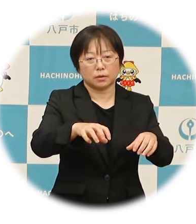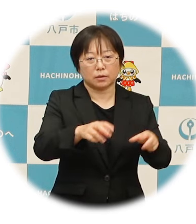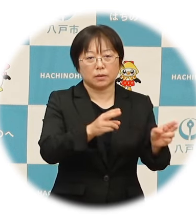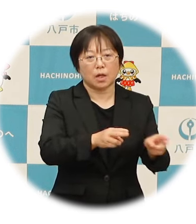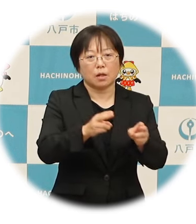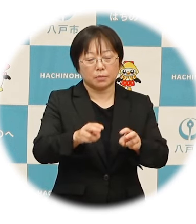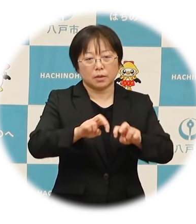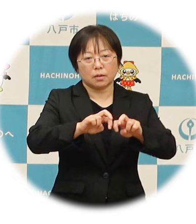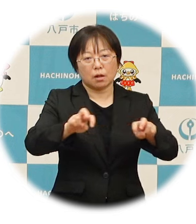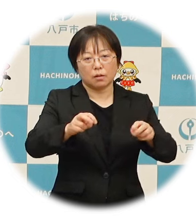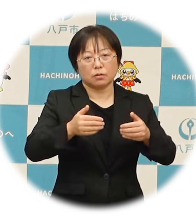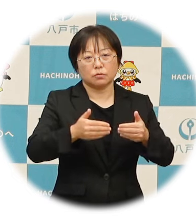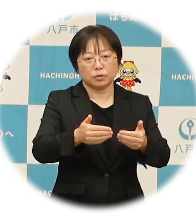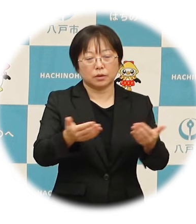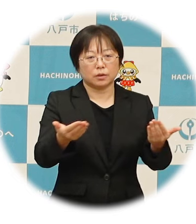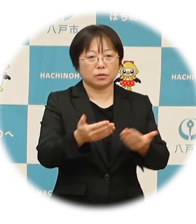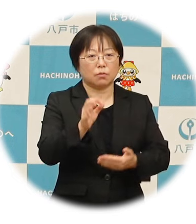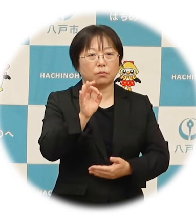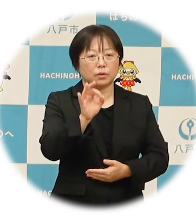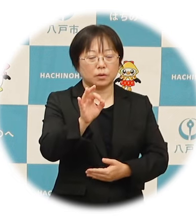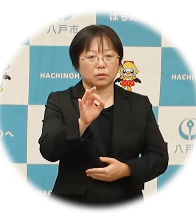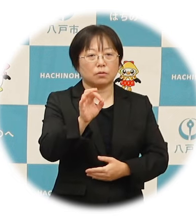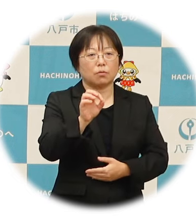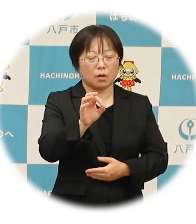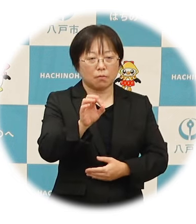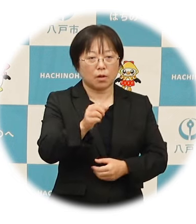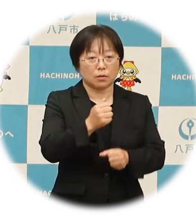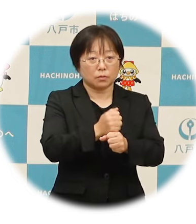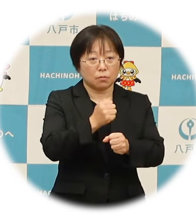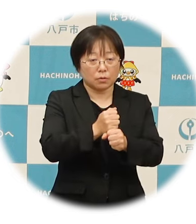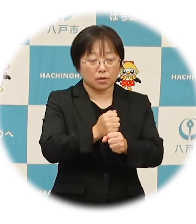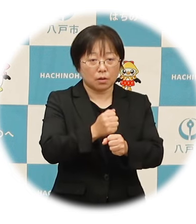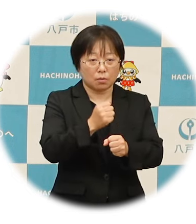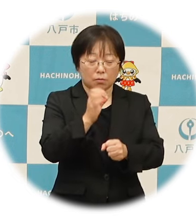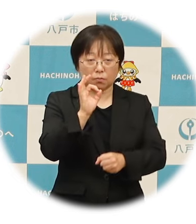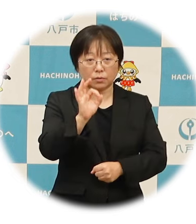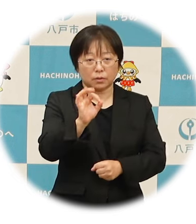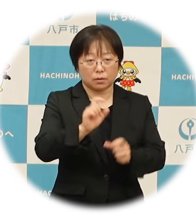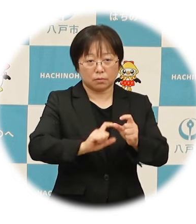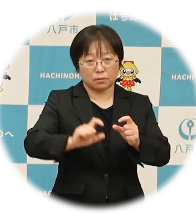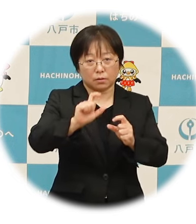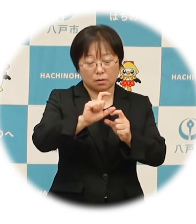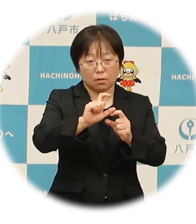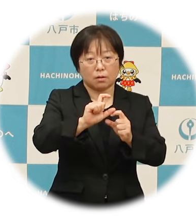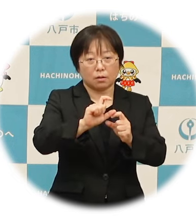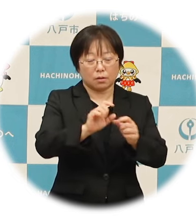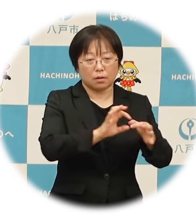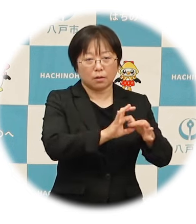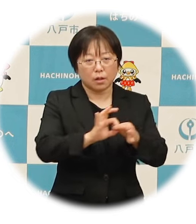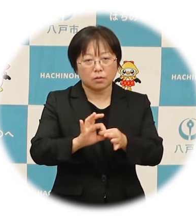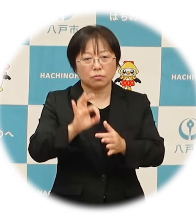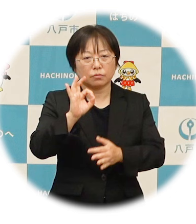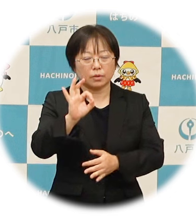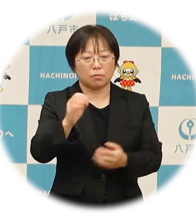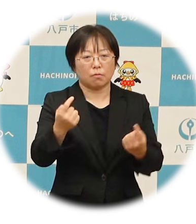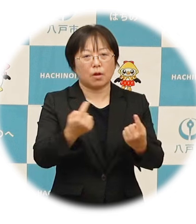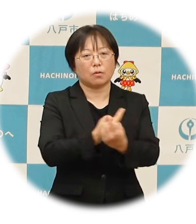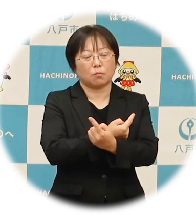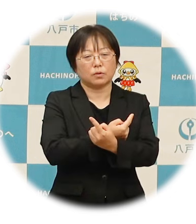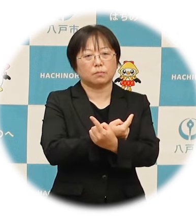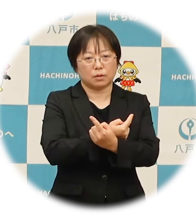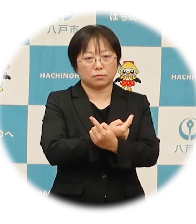備開発推進事業費は、造成工事費の増額に伴い継続費を変更するも